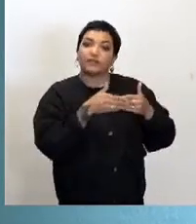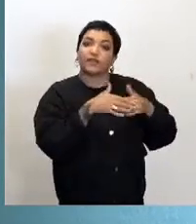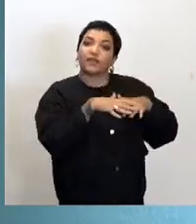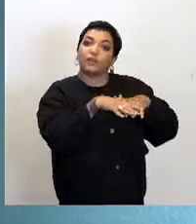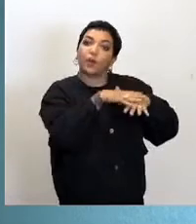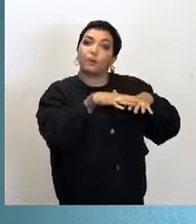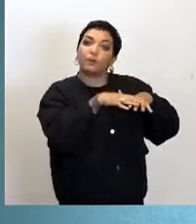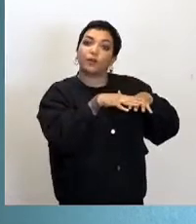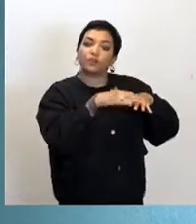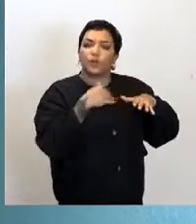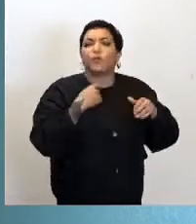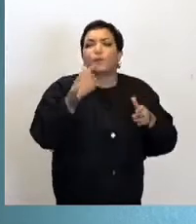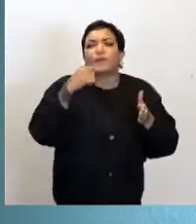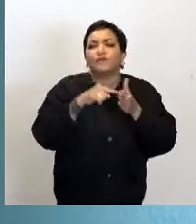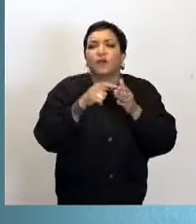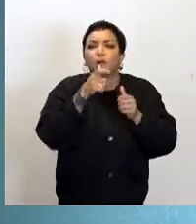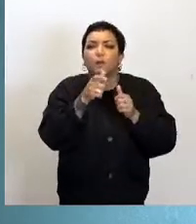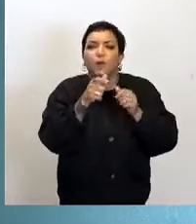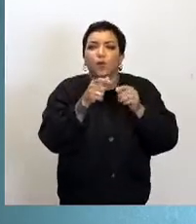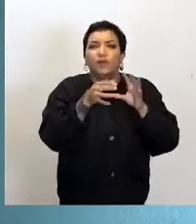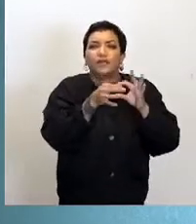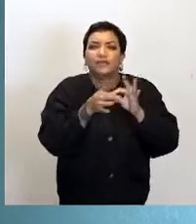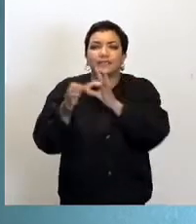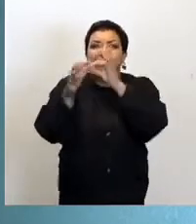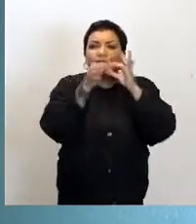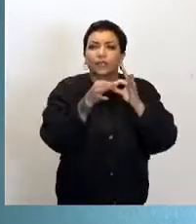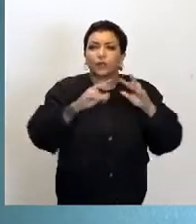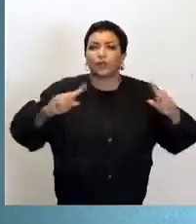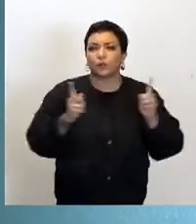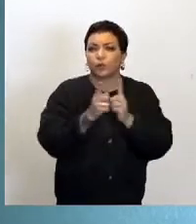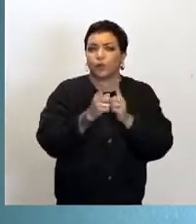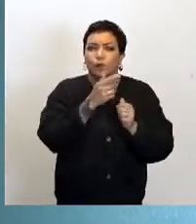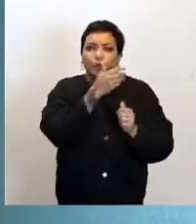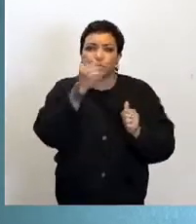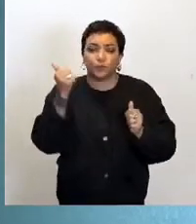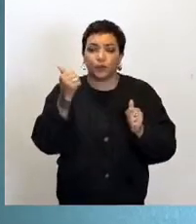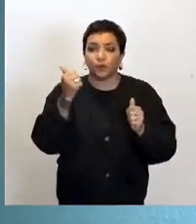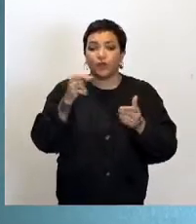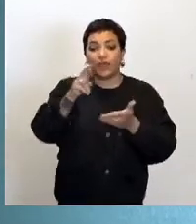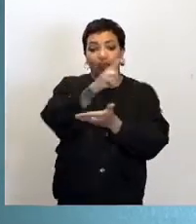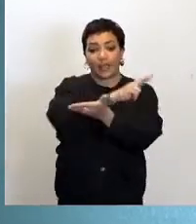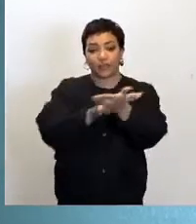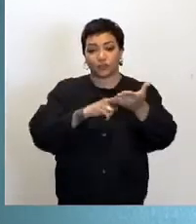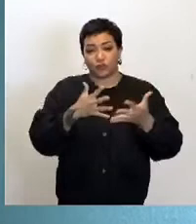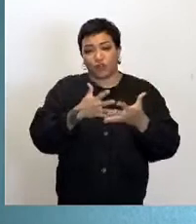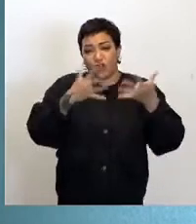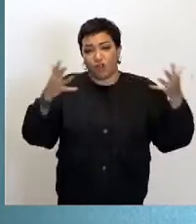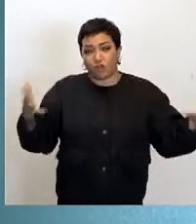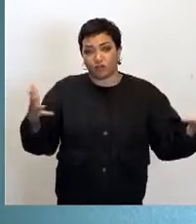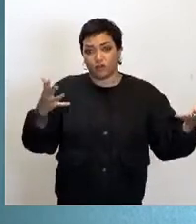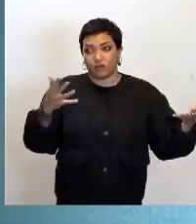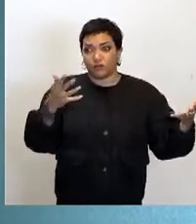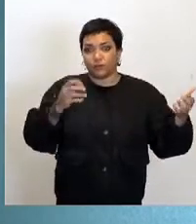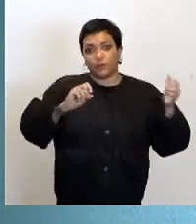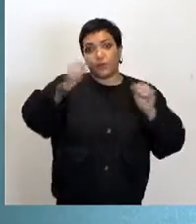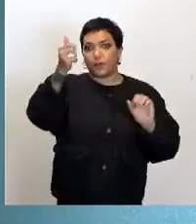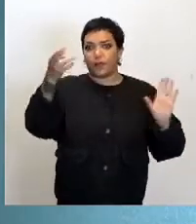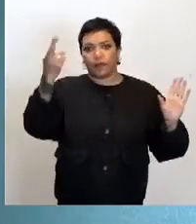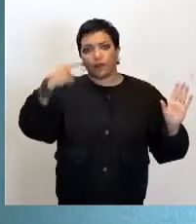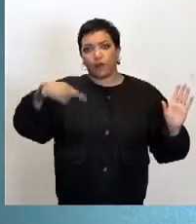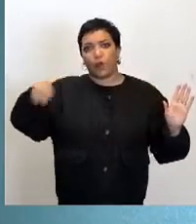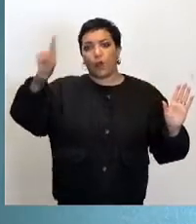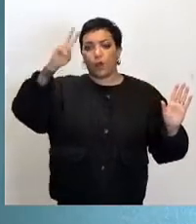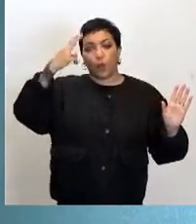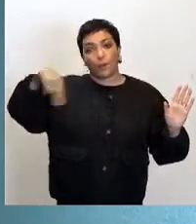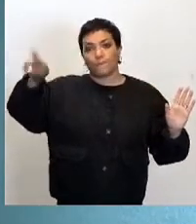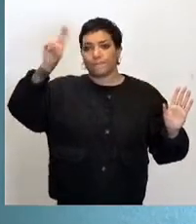de circuits courts. On a la région la plus grande surface agricole d'Europe. La première région agricole